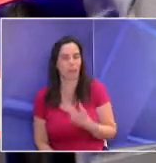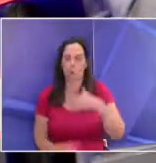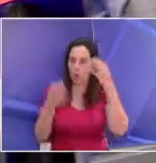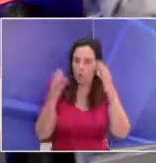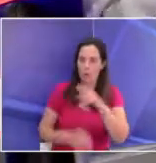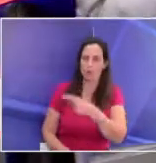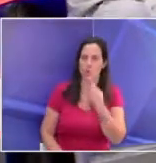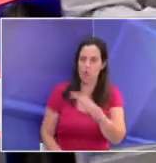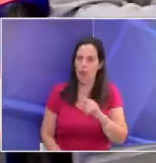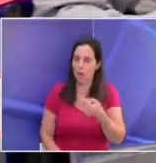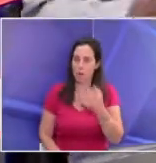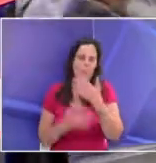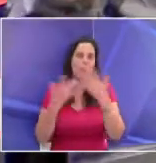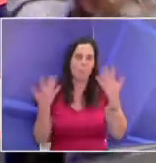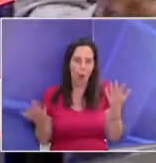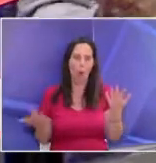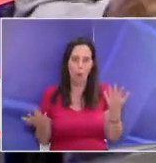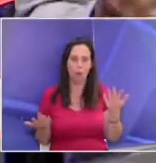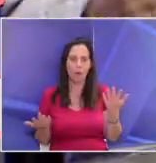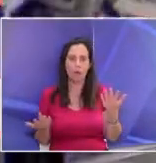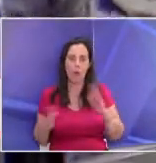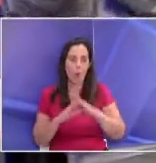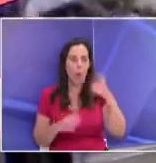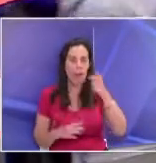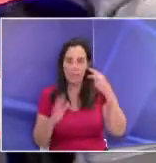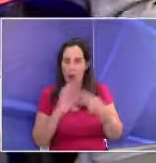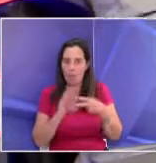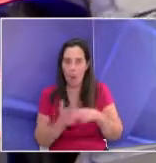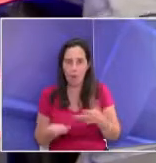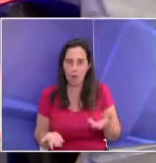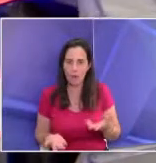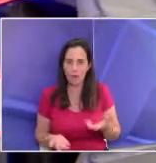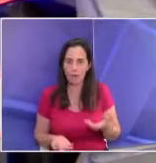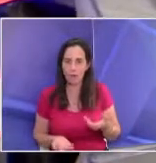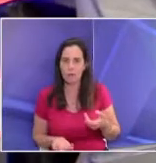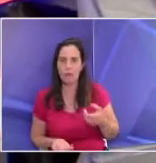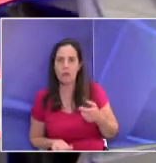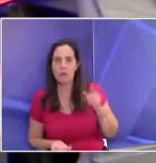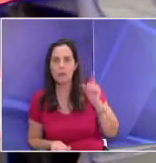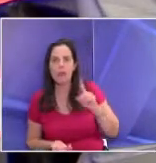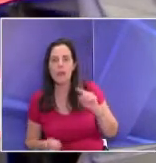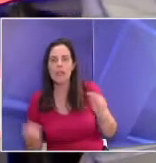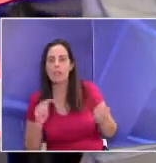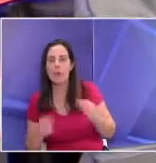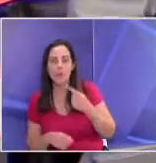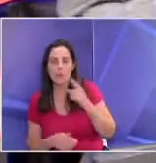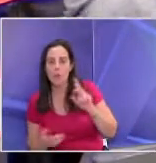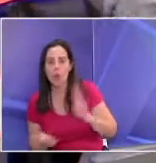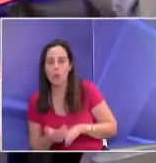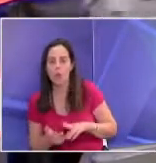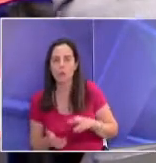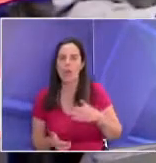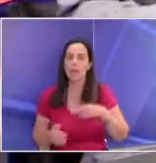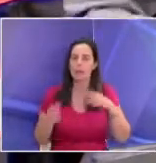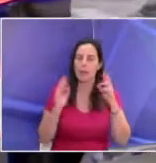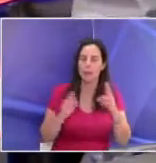את מה שדרור אומר, למרות שזה מובן מאליו, כל רצח פוליטי, בכלל רצח, בטח רצח פוליטי. לא מובן, בבנליר התווכחו אותי, אמרו לי שזה לא נכון. אז אני חושב, אני